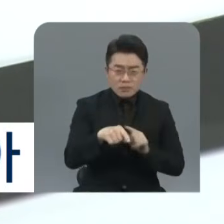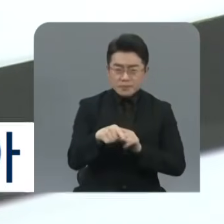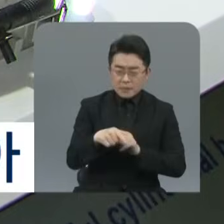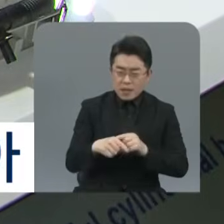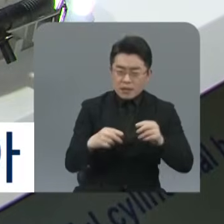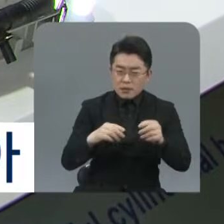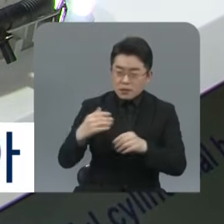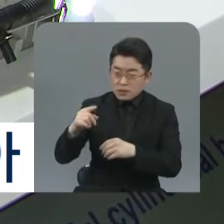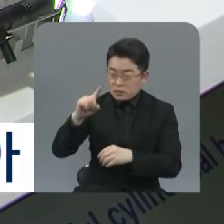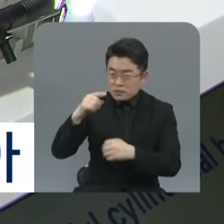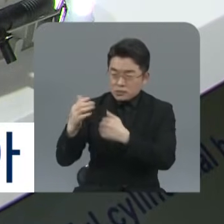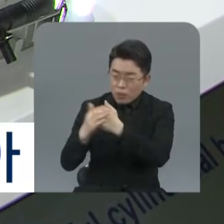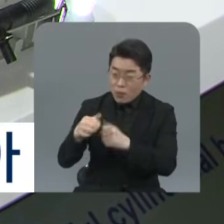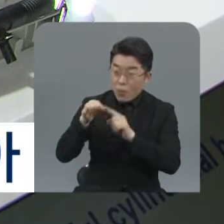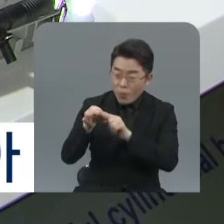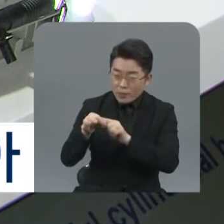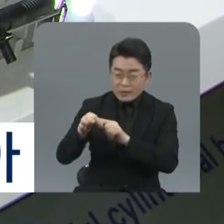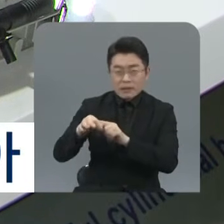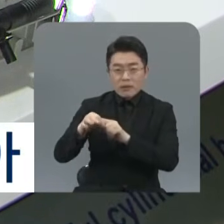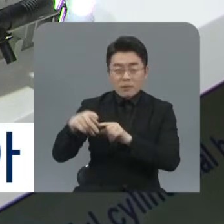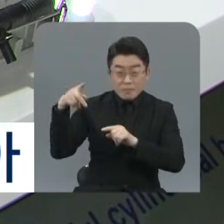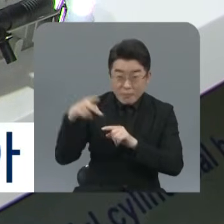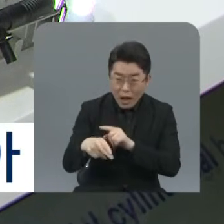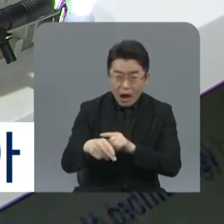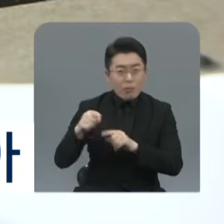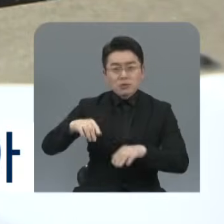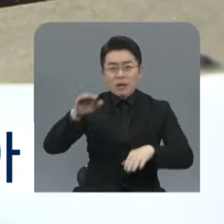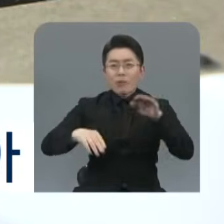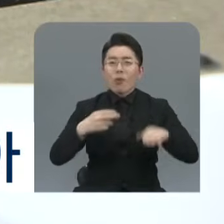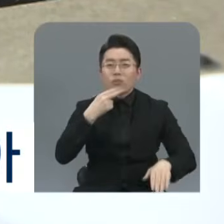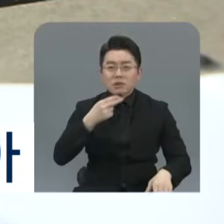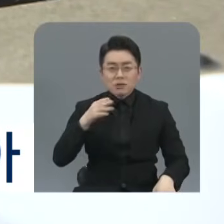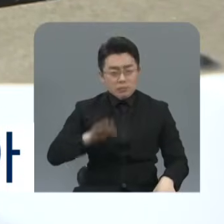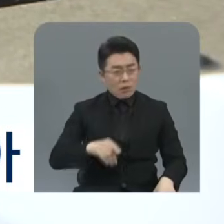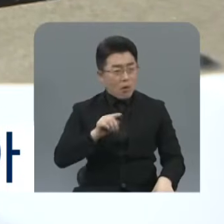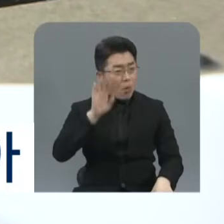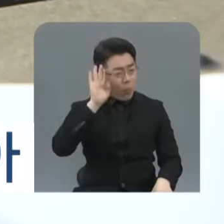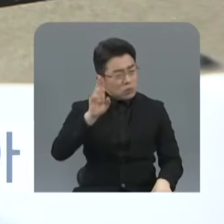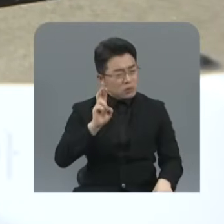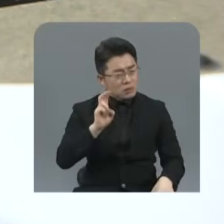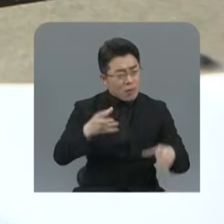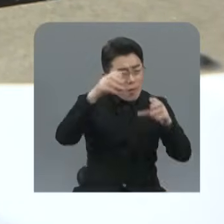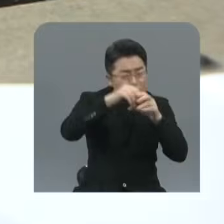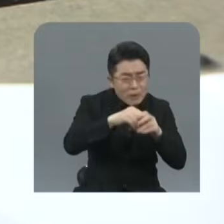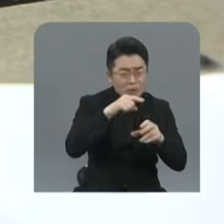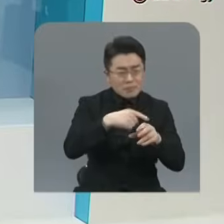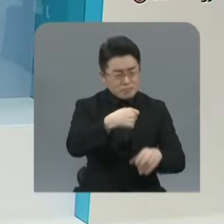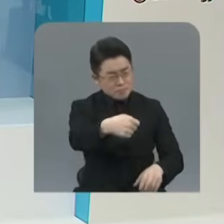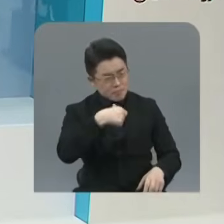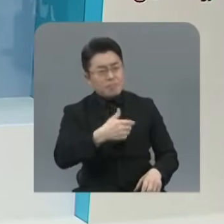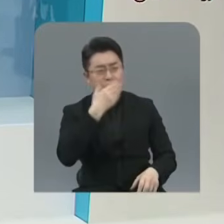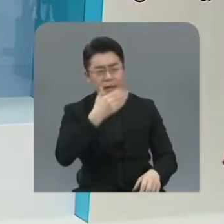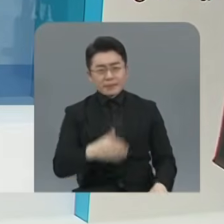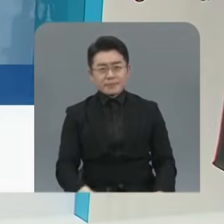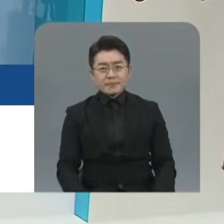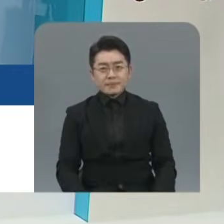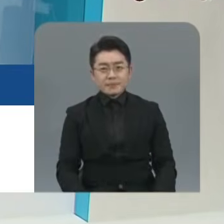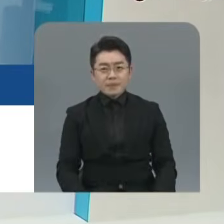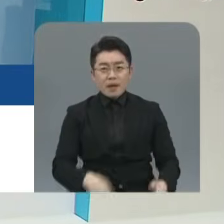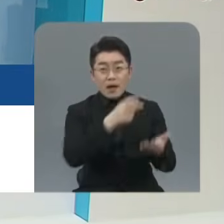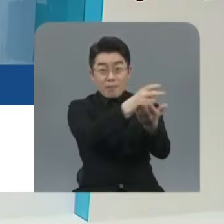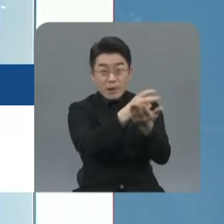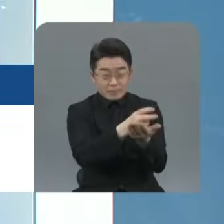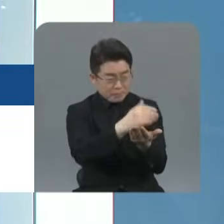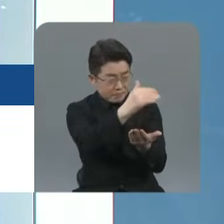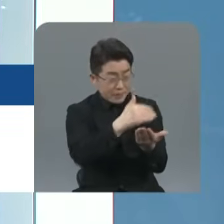없어 다행이라는 평가가 나오지만 법안 도출 과정에서 불리한 내용이 들어갈 우려도 있습니다. 법안 내용화도 조율을